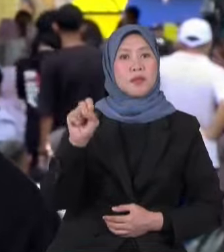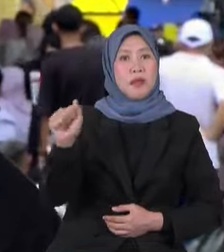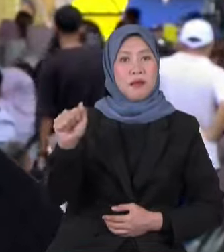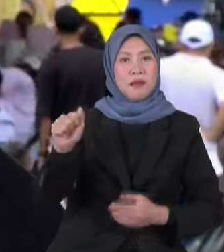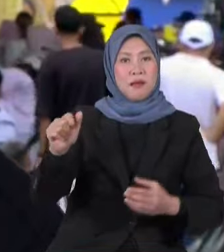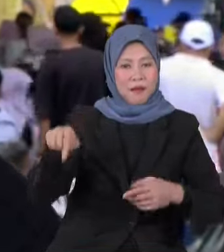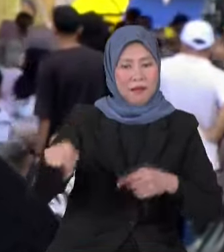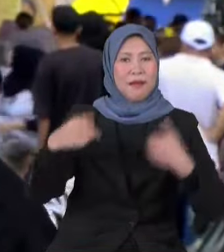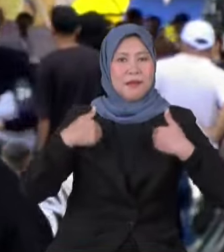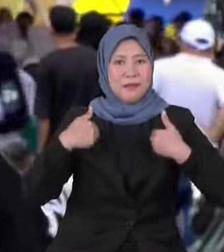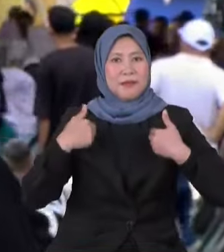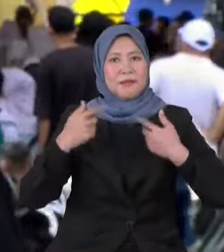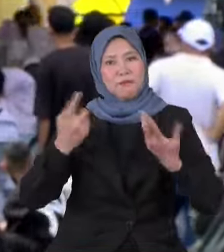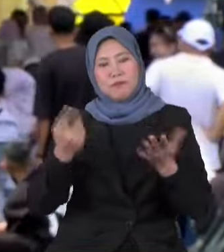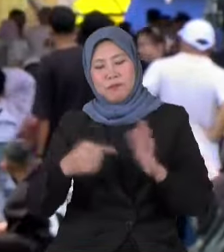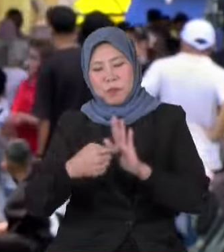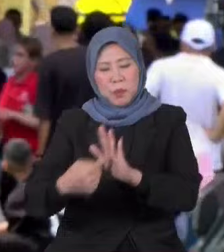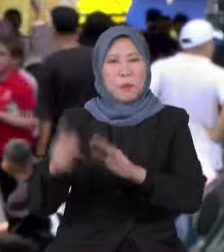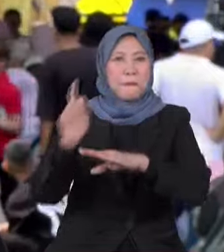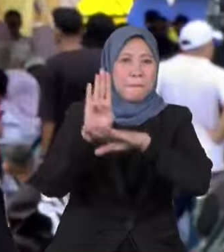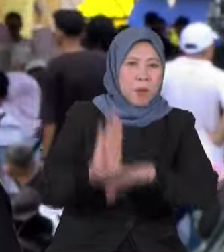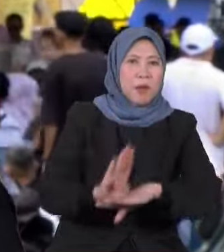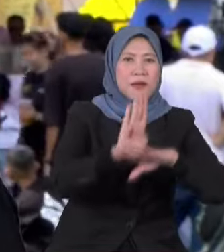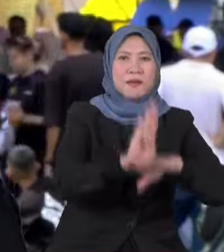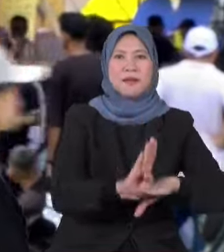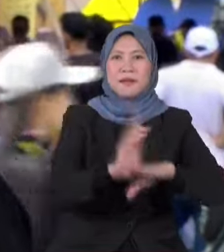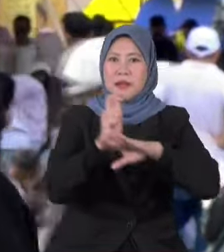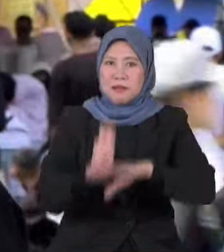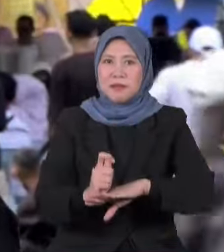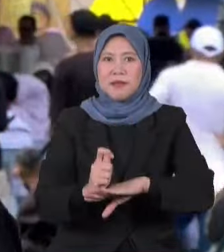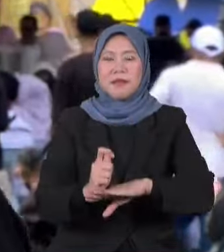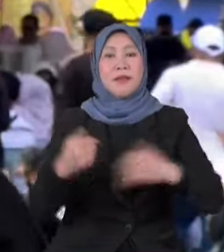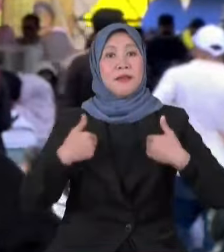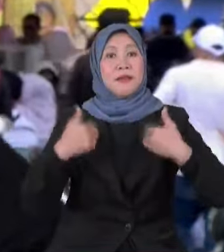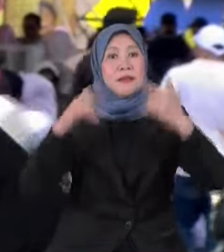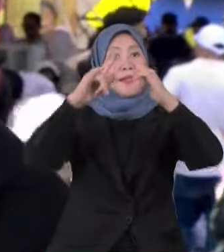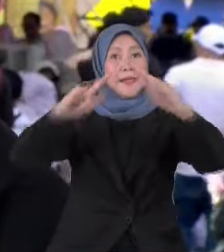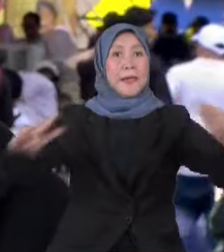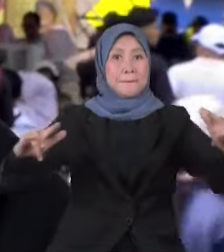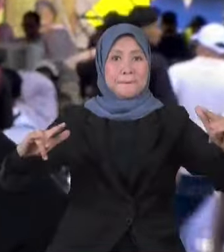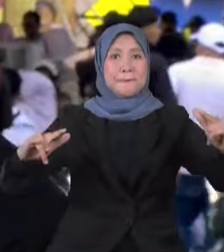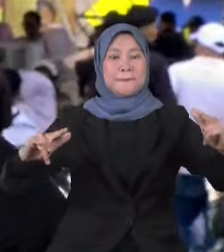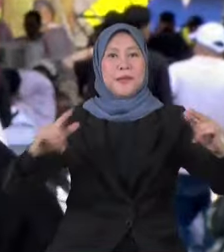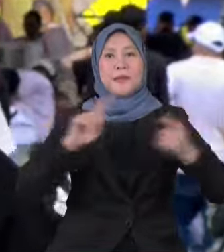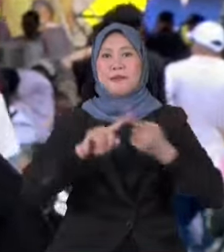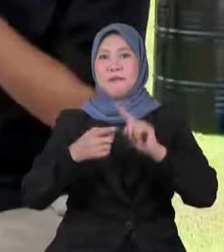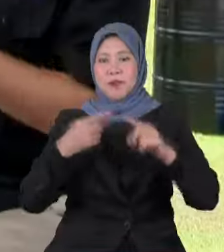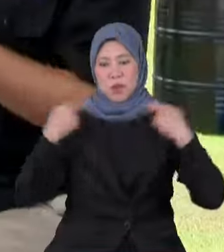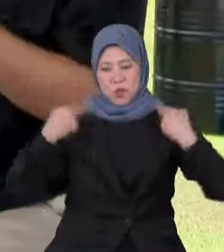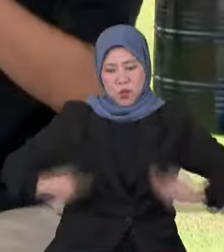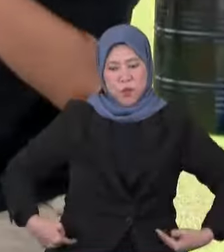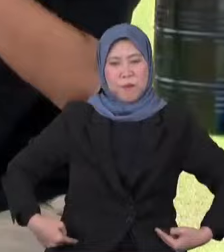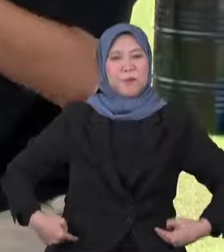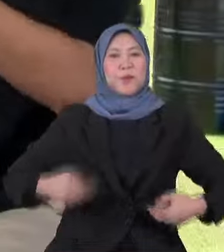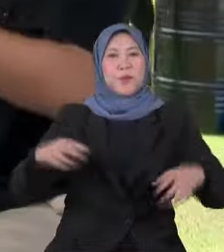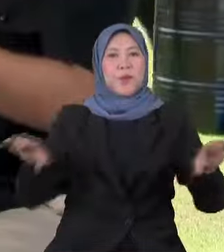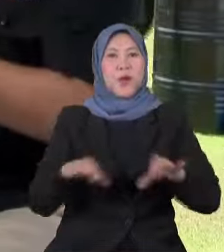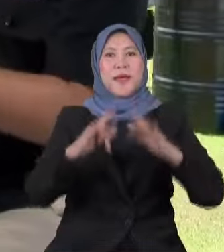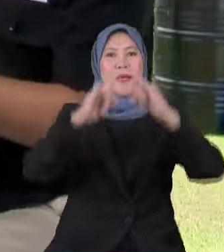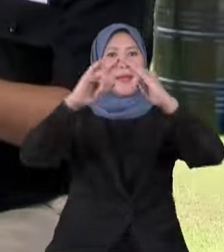untuk pentas-pentas tradisi. Dan juga untuk perkemahan, kita ada rakan-rakan daripada Badan Uniform yang datang untuk